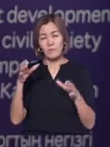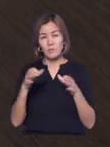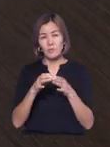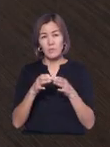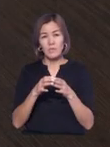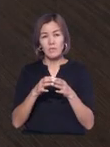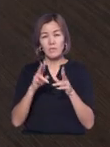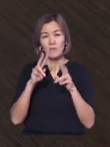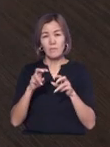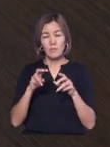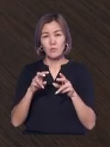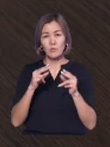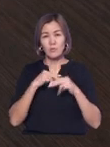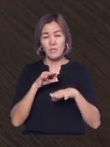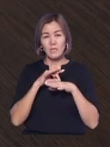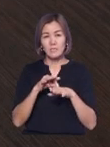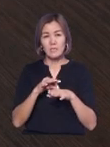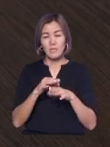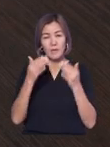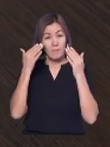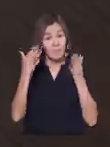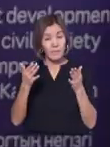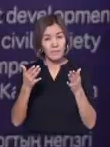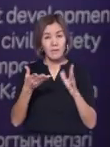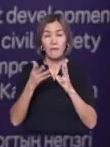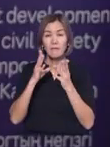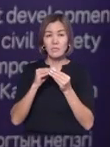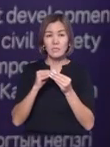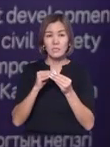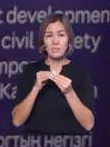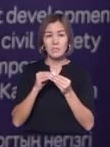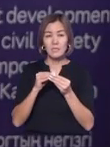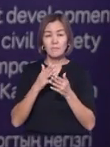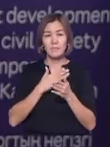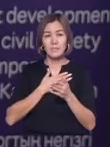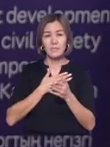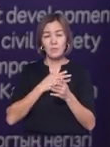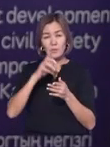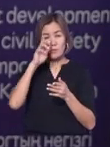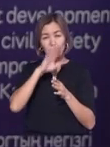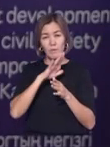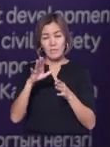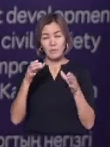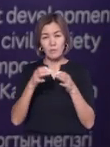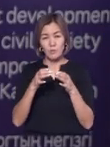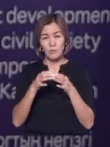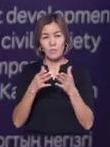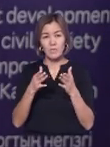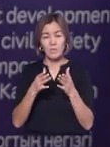мына мониторингпен айналысады, жолдарын көбі білмейді. Нәтижесінде мына осы біздің үкіметтік емес ұйымдар